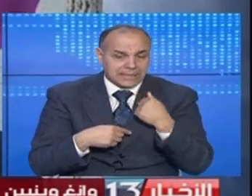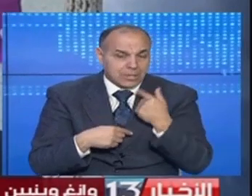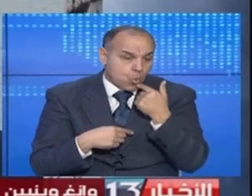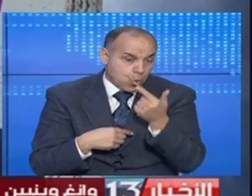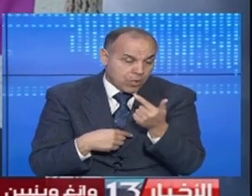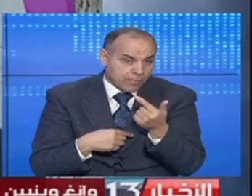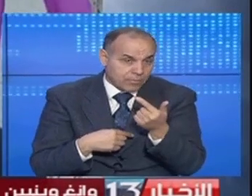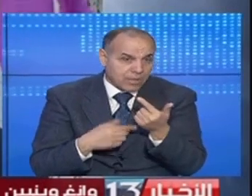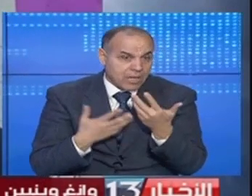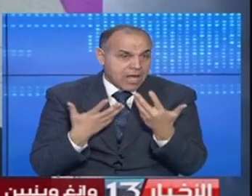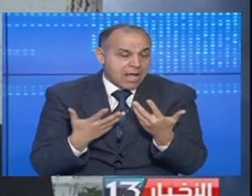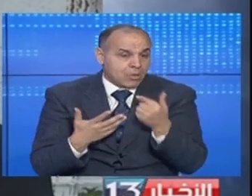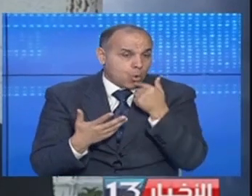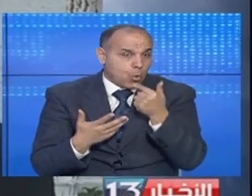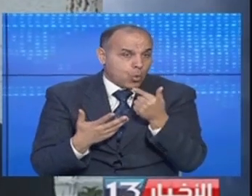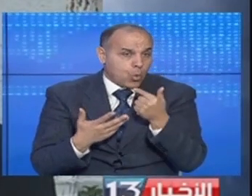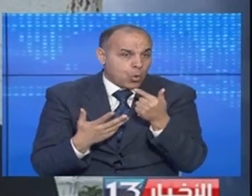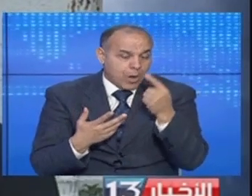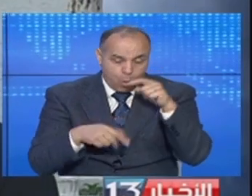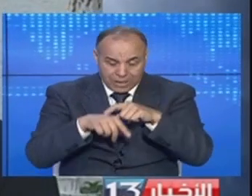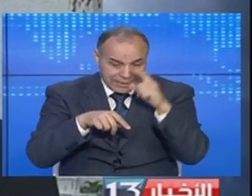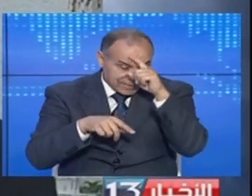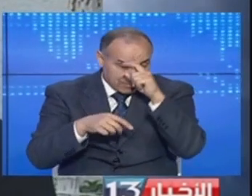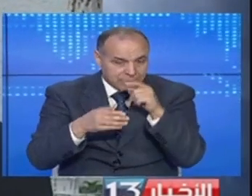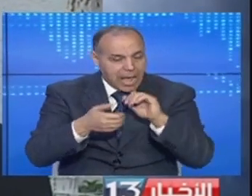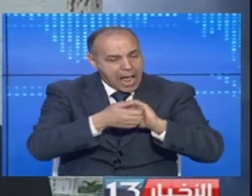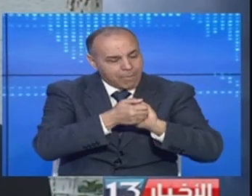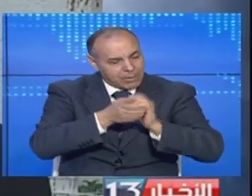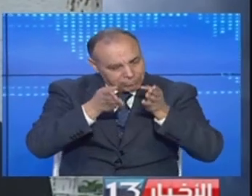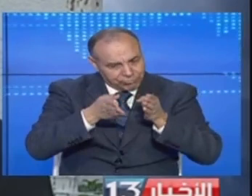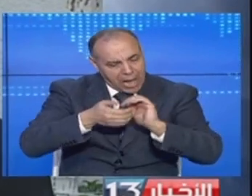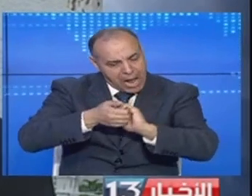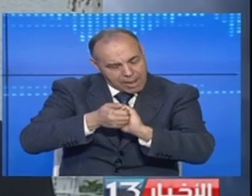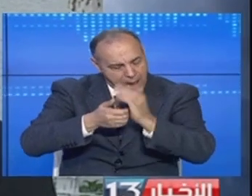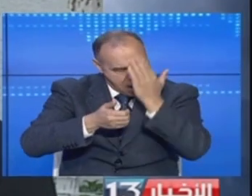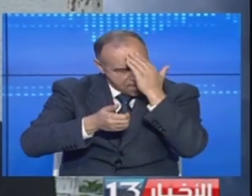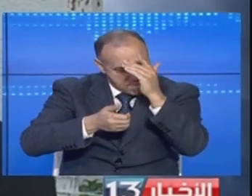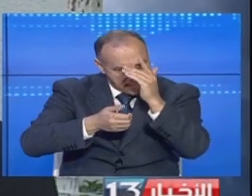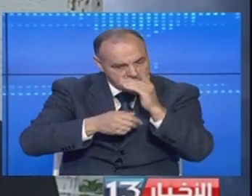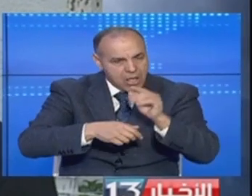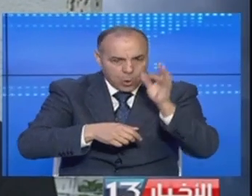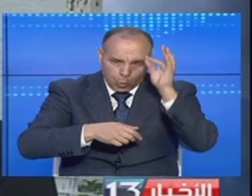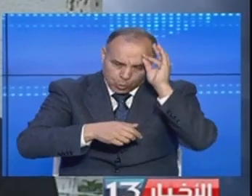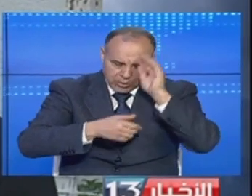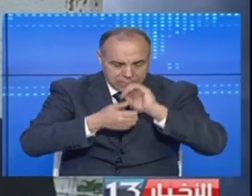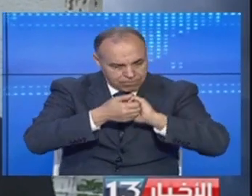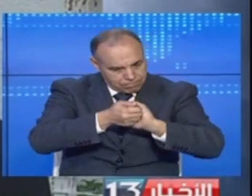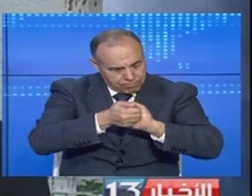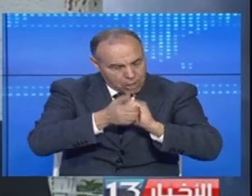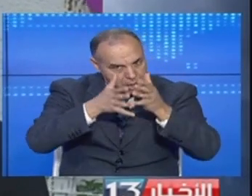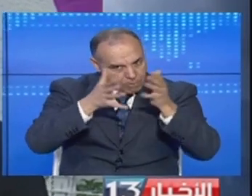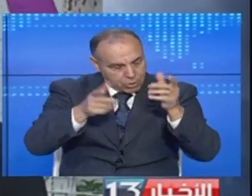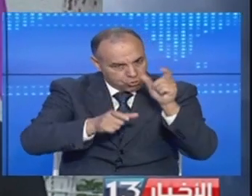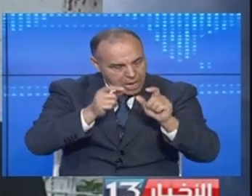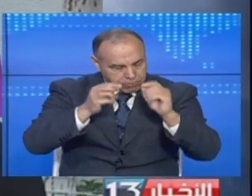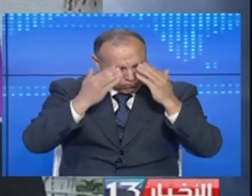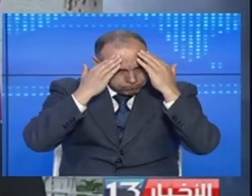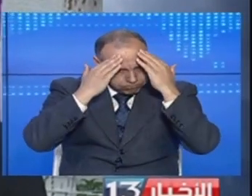انه من خلال الاوقات الصعبه عارف والاصدقاء الحقيقيين ونحن نعتبر ان يكون س بلد كبير وشعب